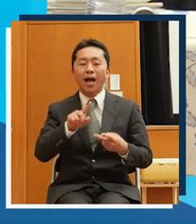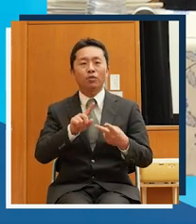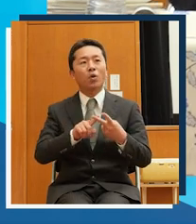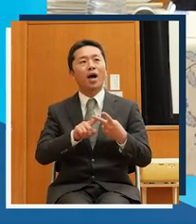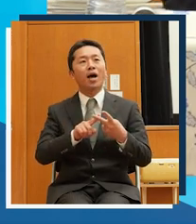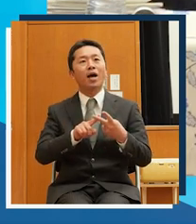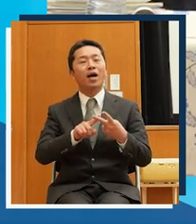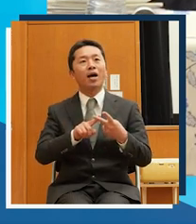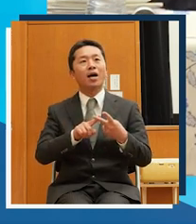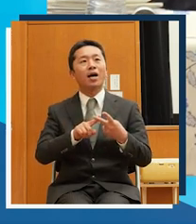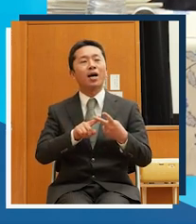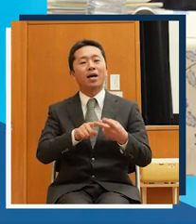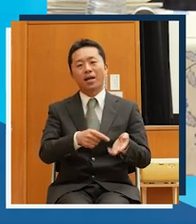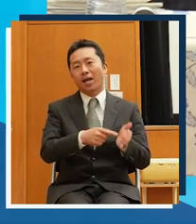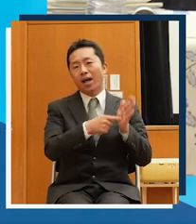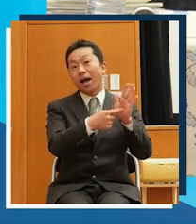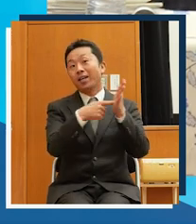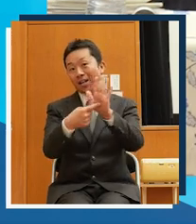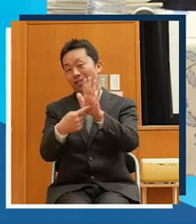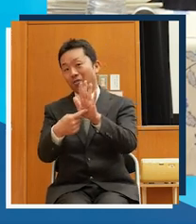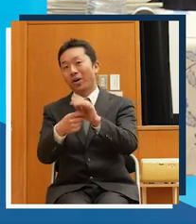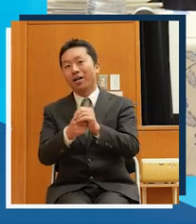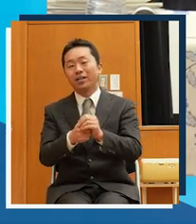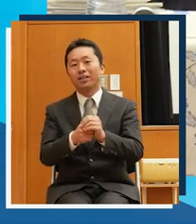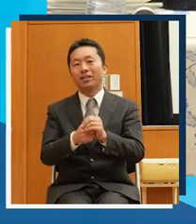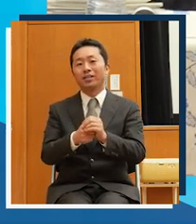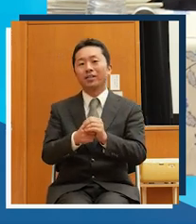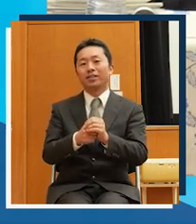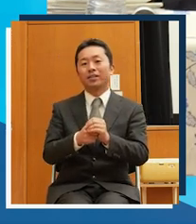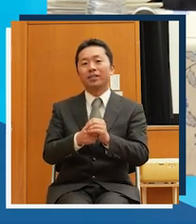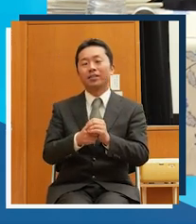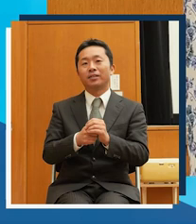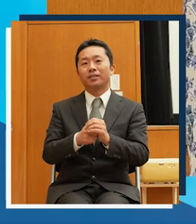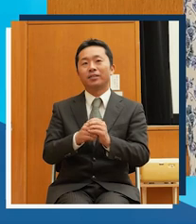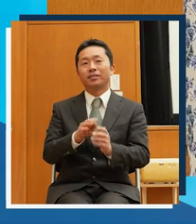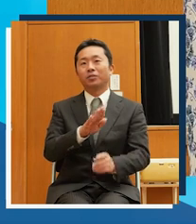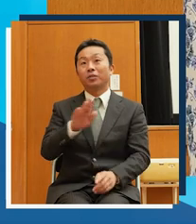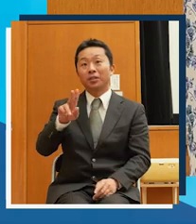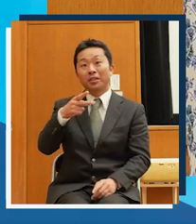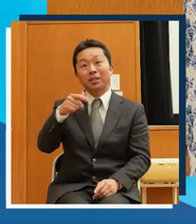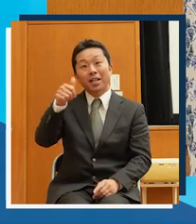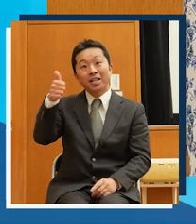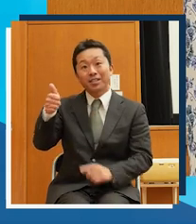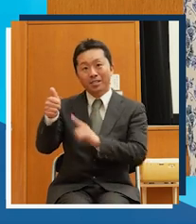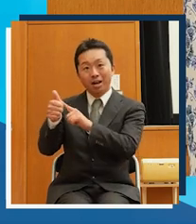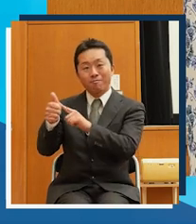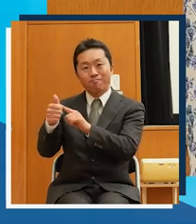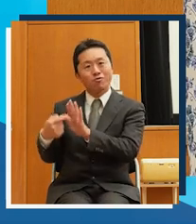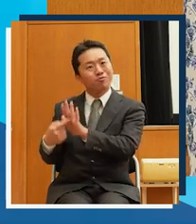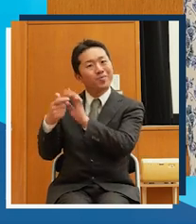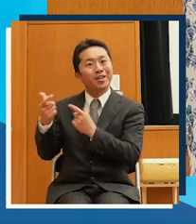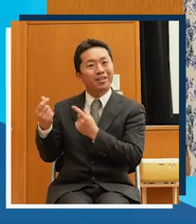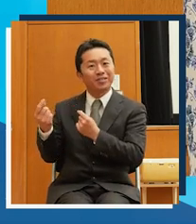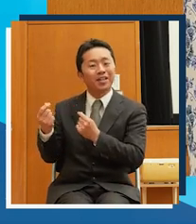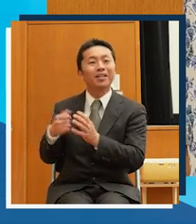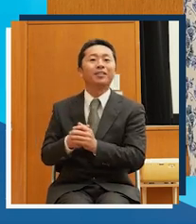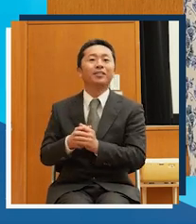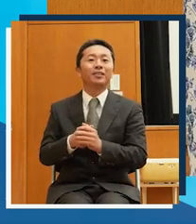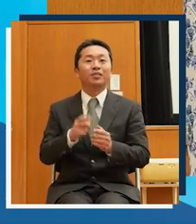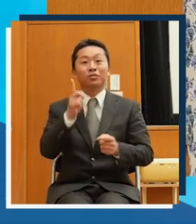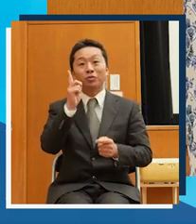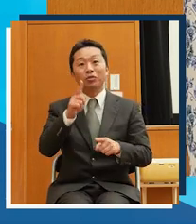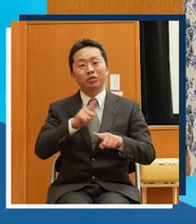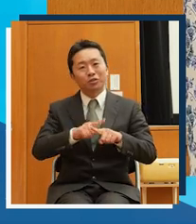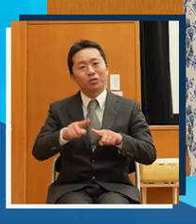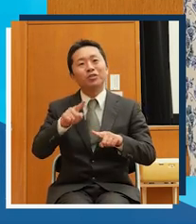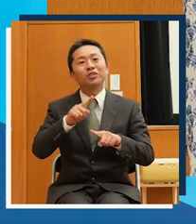ストーリーにあげたりとかポストしたりとかもうデニーさんをしでデニーさんの投稿めっちゃストーリー載せてるんですけどそういう感じで少しずつこうやっ